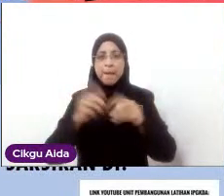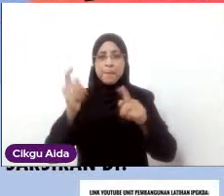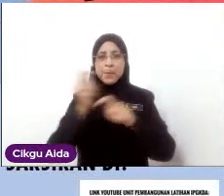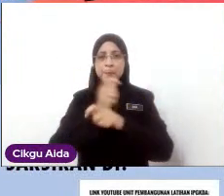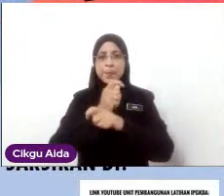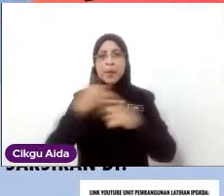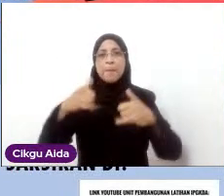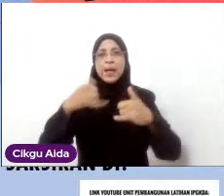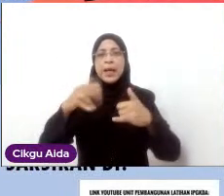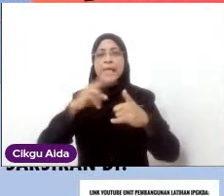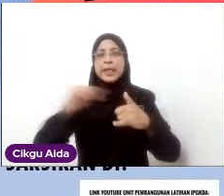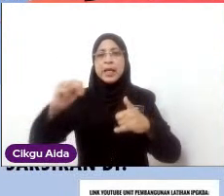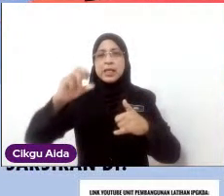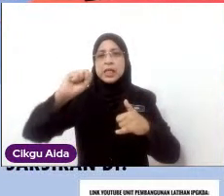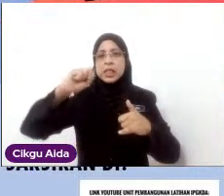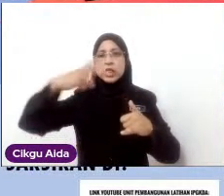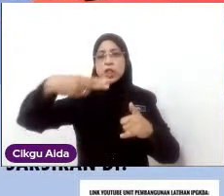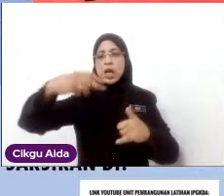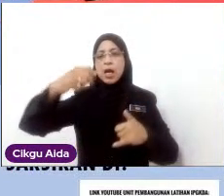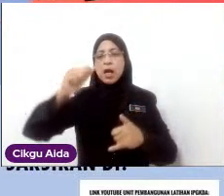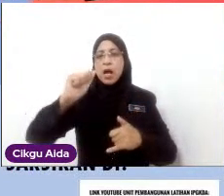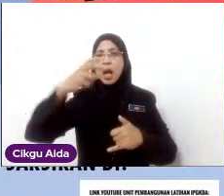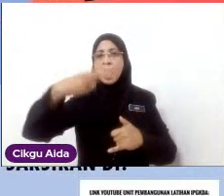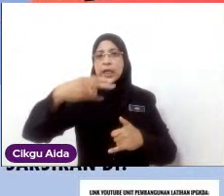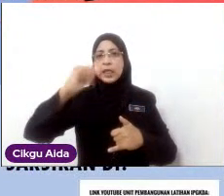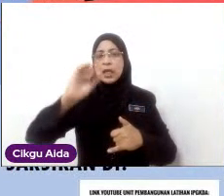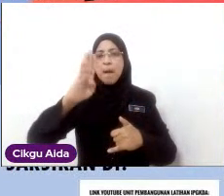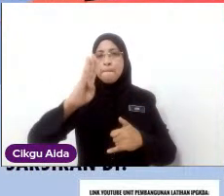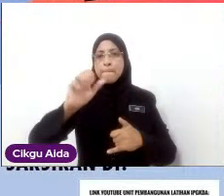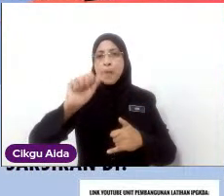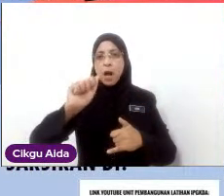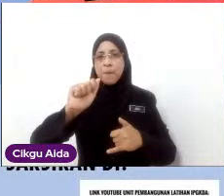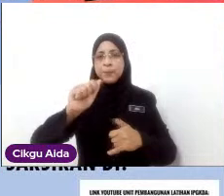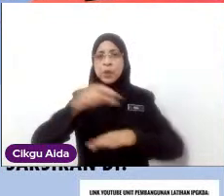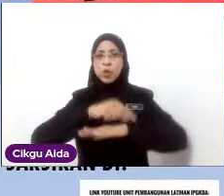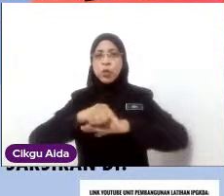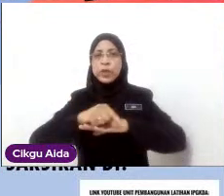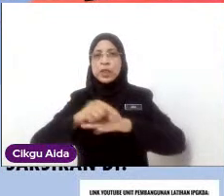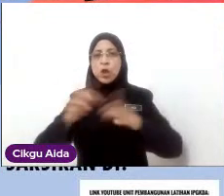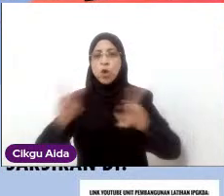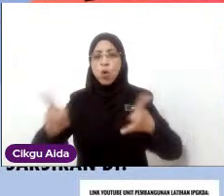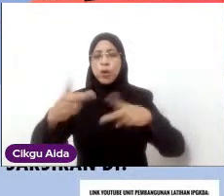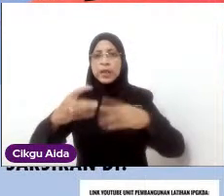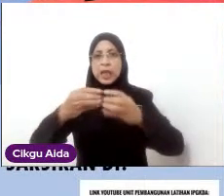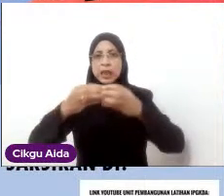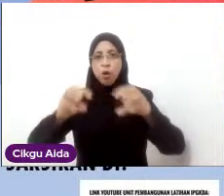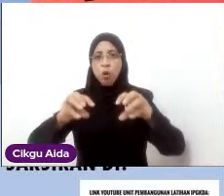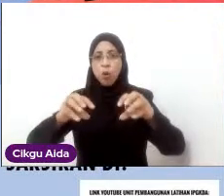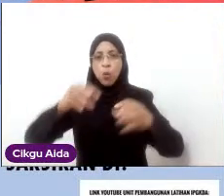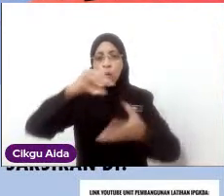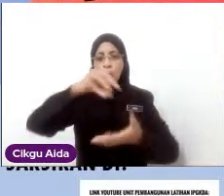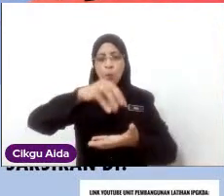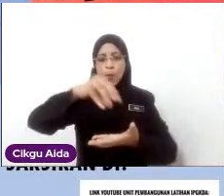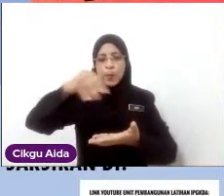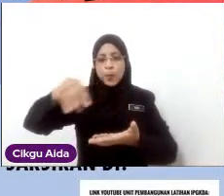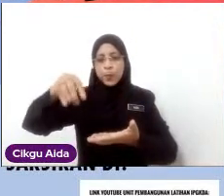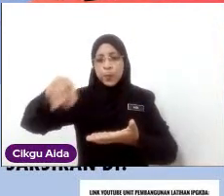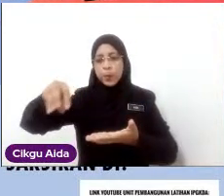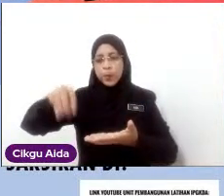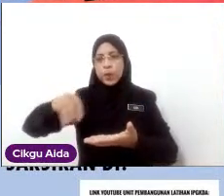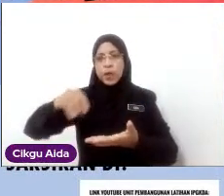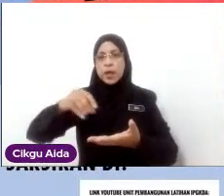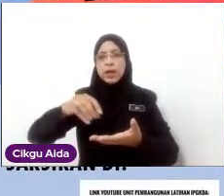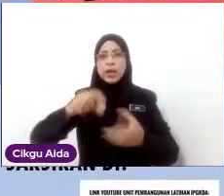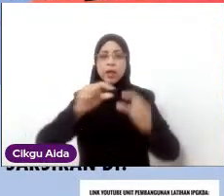Dia guna kotak telur, lepas tu murid-murid cari benda dalam balang tu dan dia susun. Dekat bola tu dia dah label guna